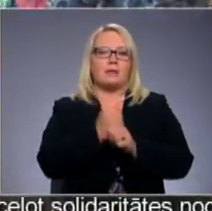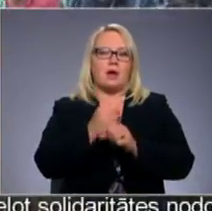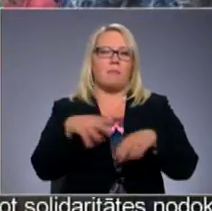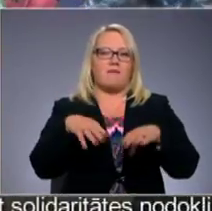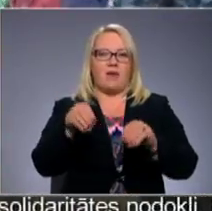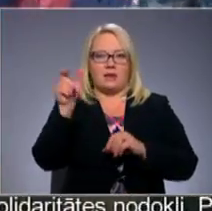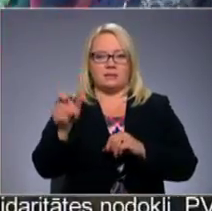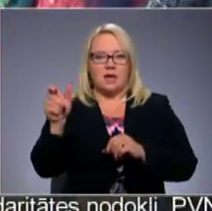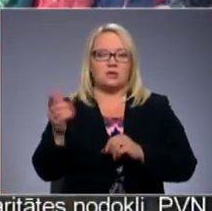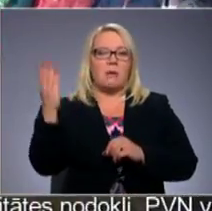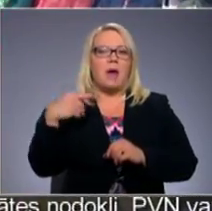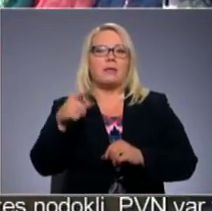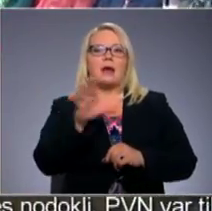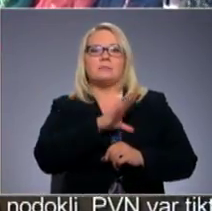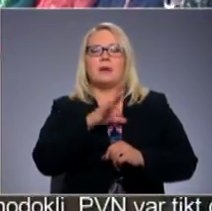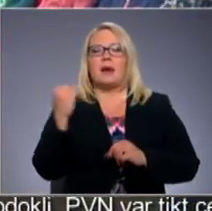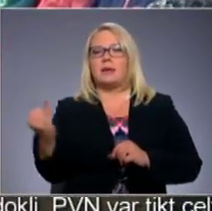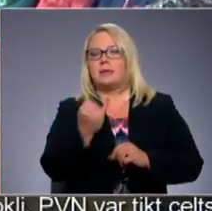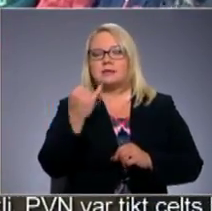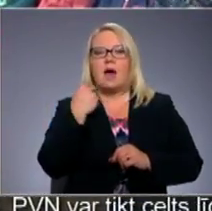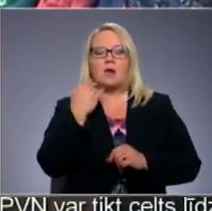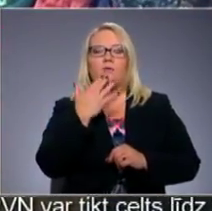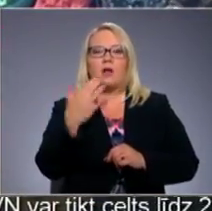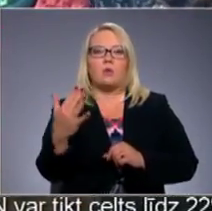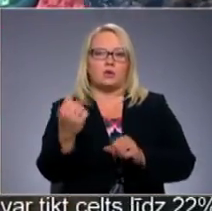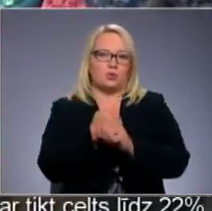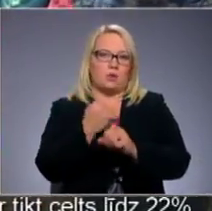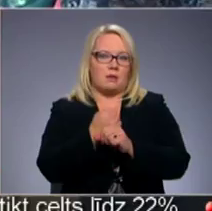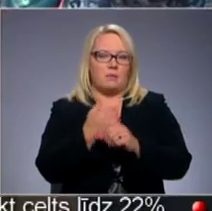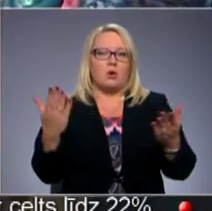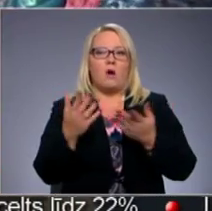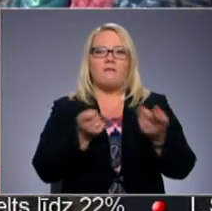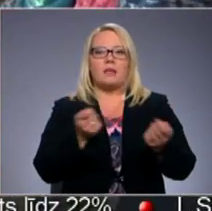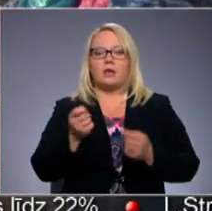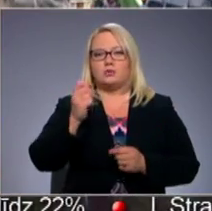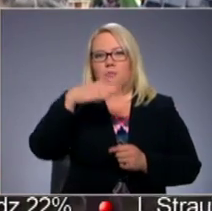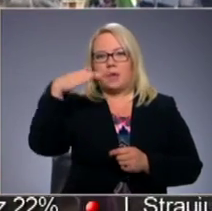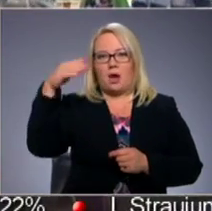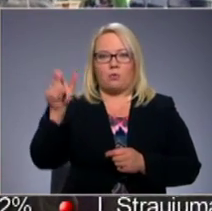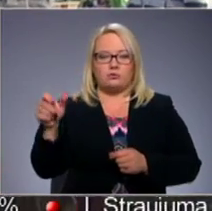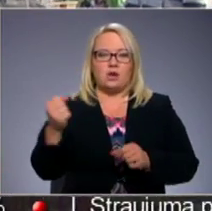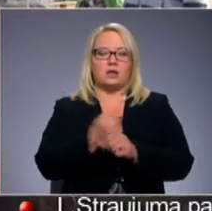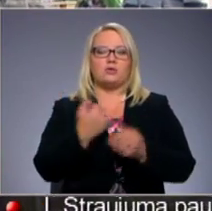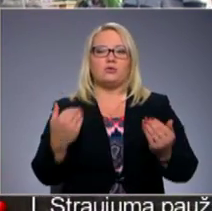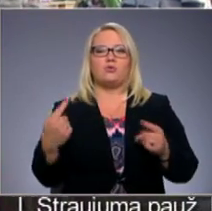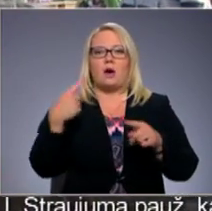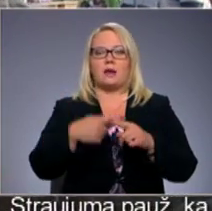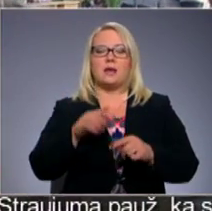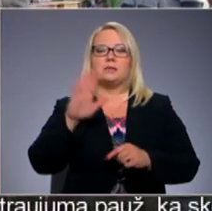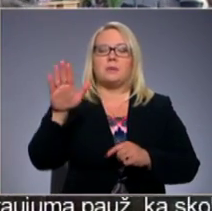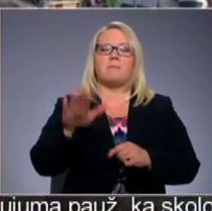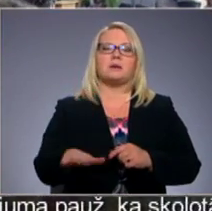veicējus. Pērn tās bijušas interesantas angļu valodas nodarbības, ko vadījuši pieaugušie, taču šoreiz pie